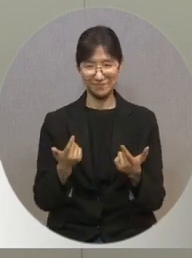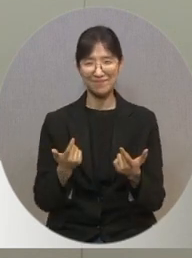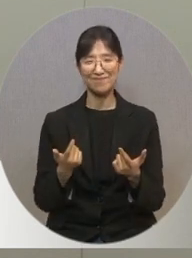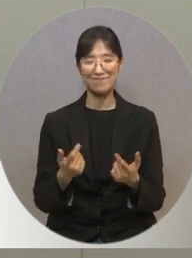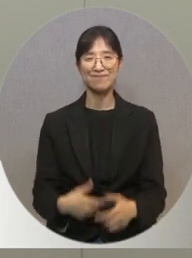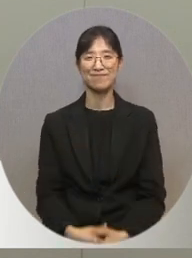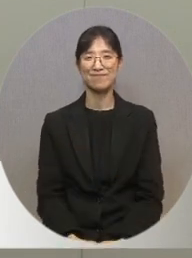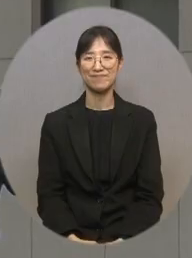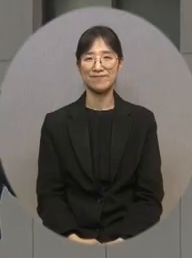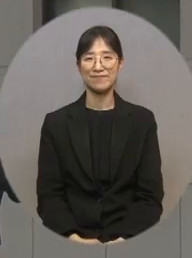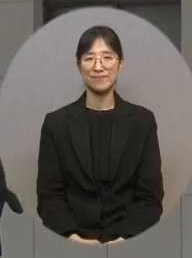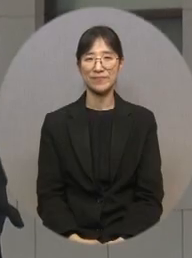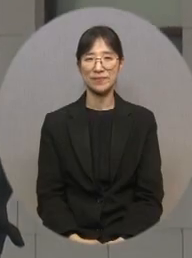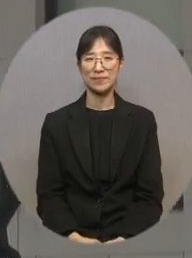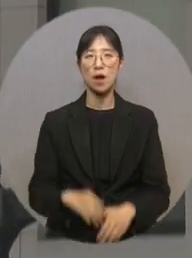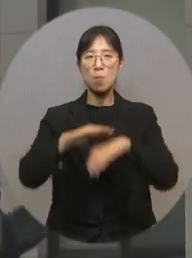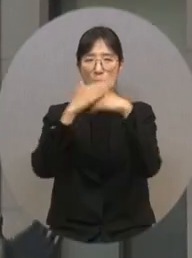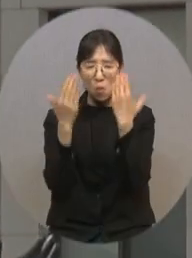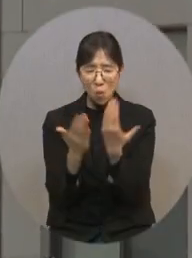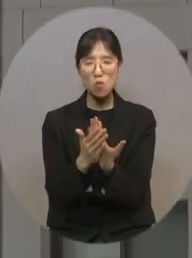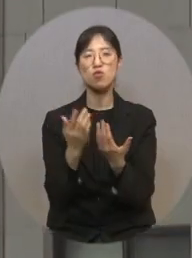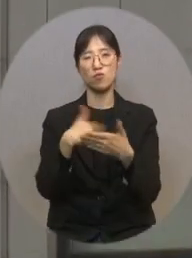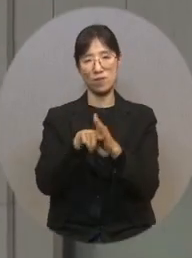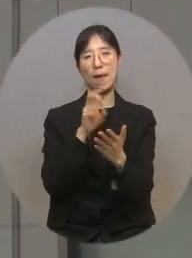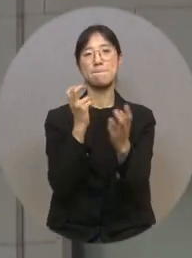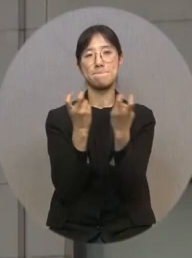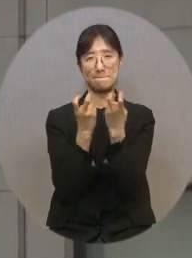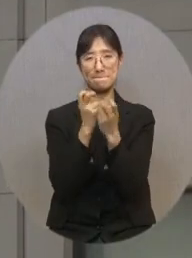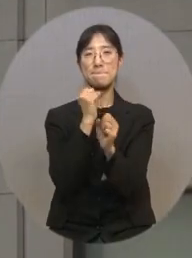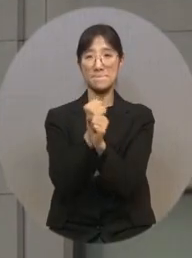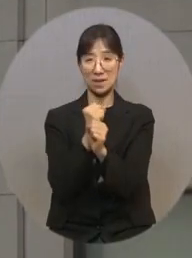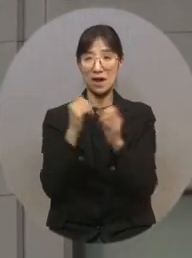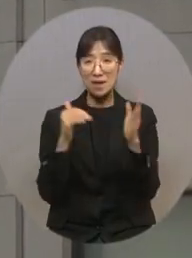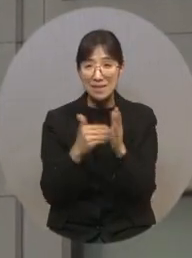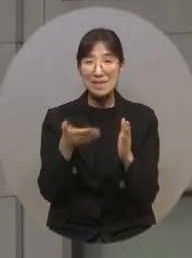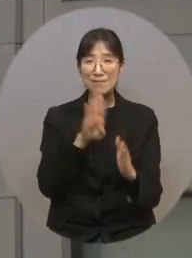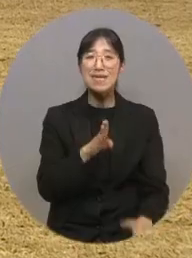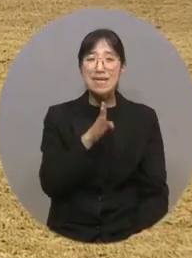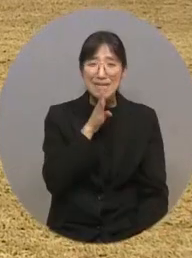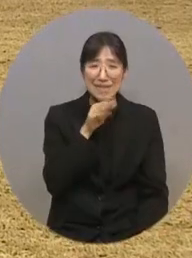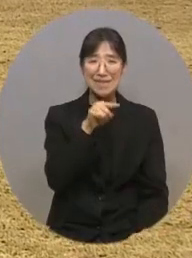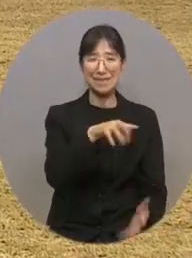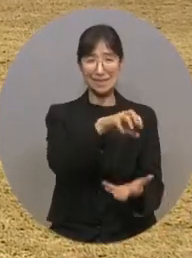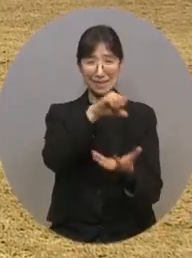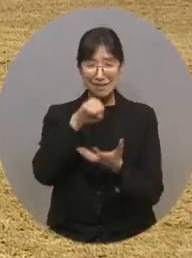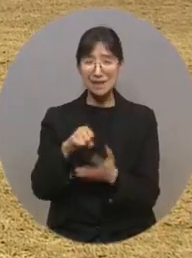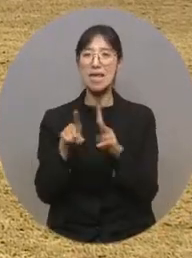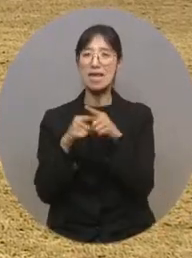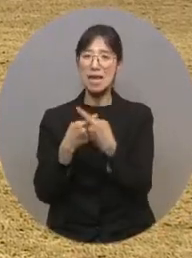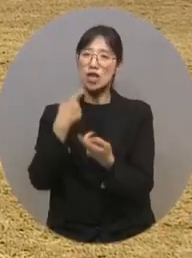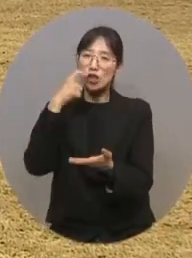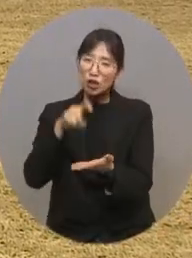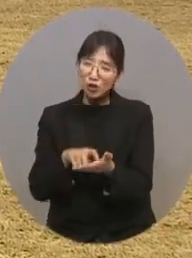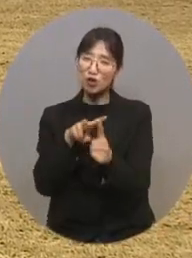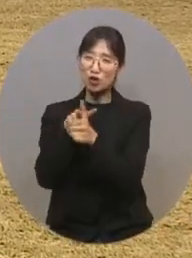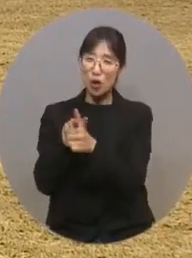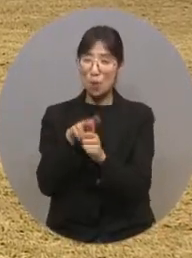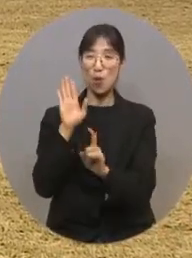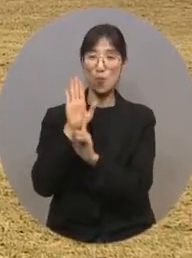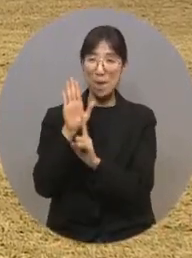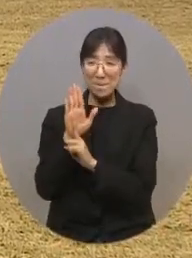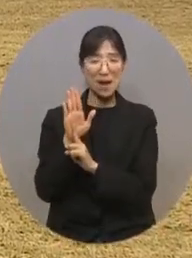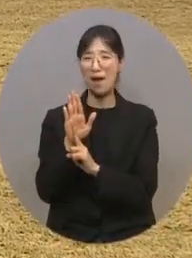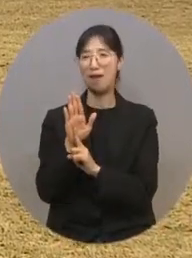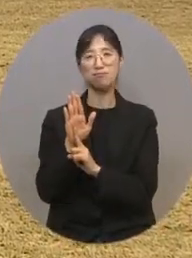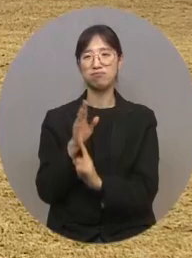아닌가라고 생각을 하고요 모두를 위한 방법이 마련되었지만 실질적으로 이해하기 쉬운 선거 공보 가이드는 활용되지